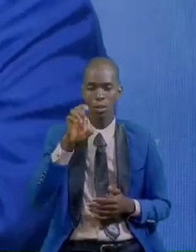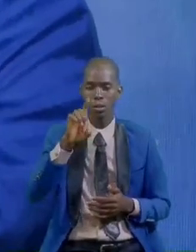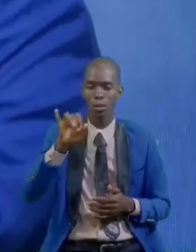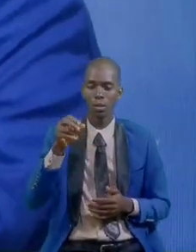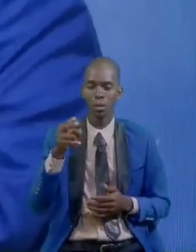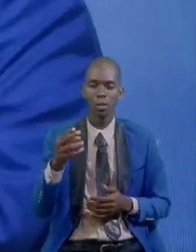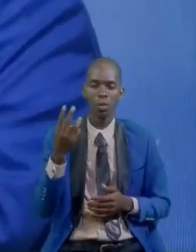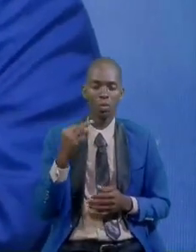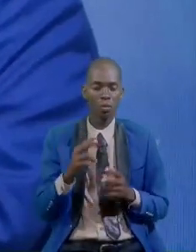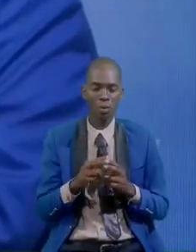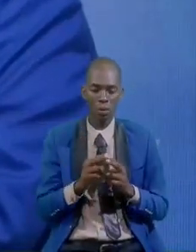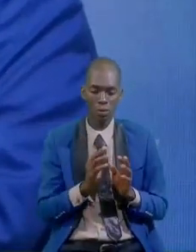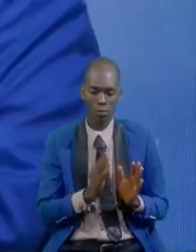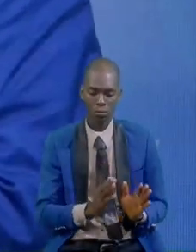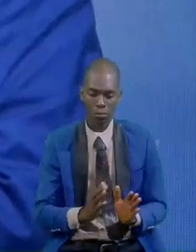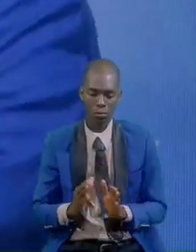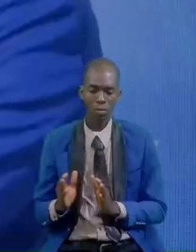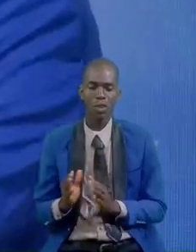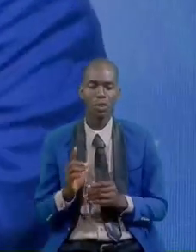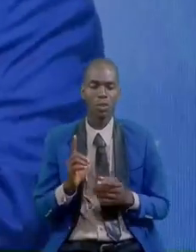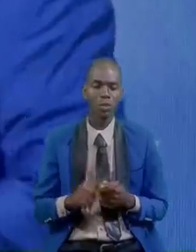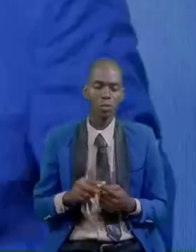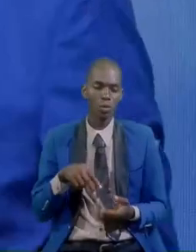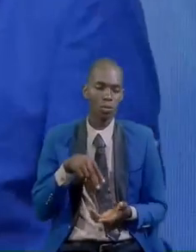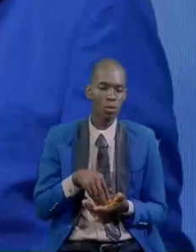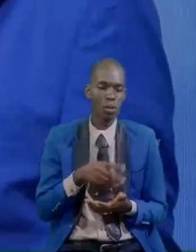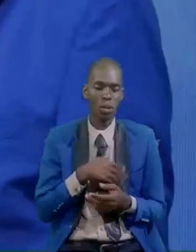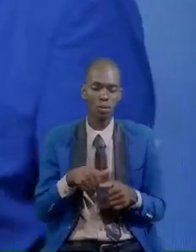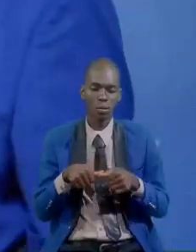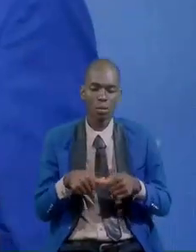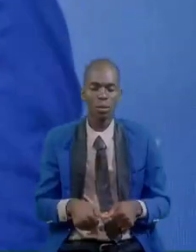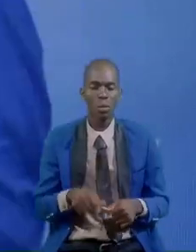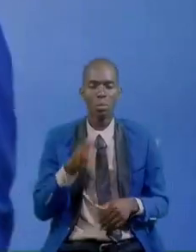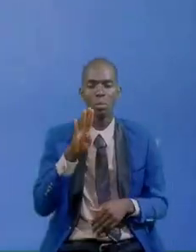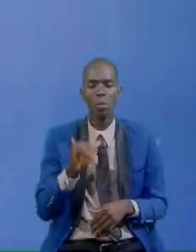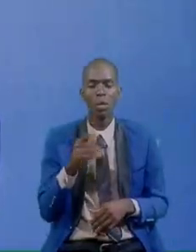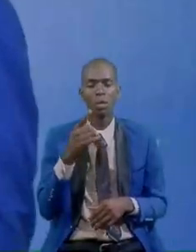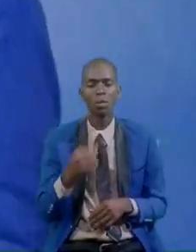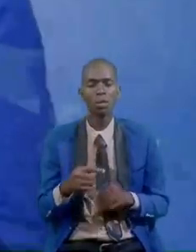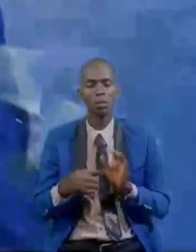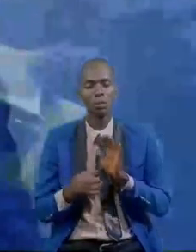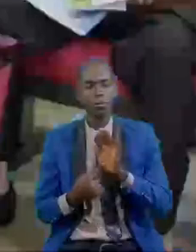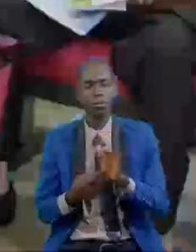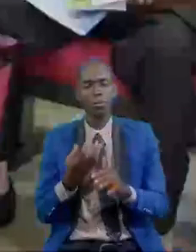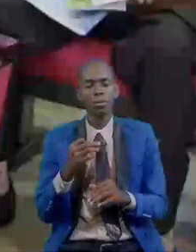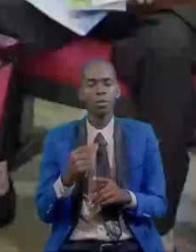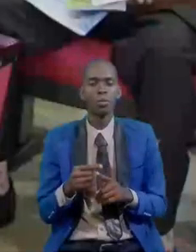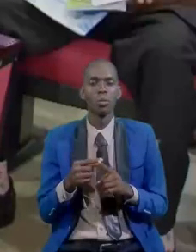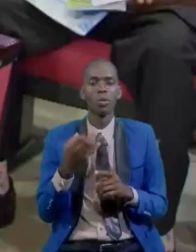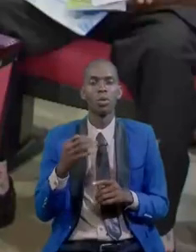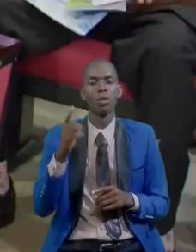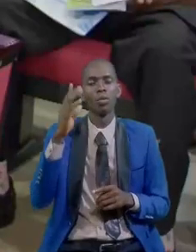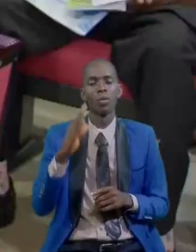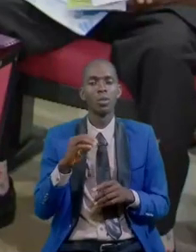méticuleux pour tenir par la révélation de la parole de Dieu. Verset